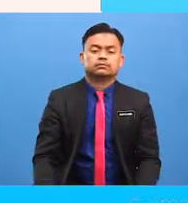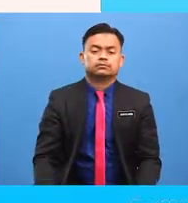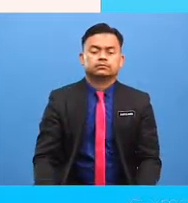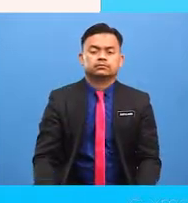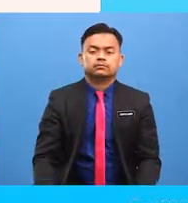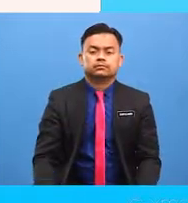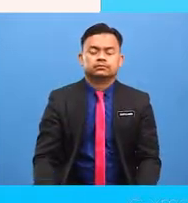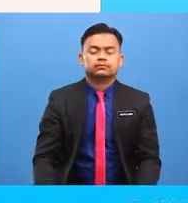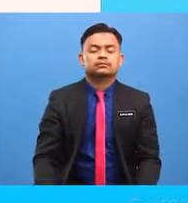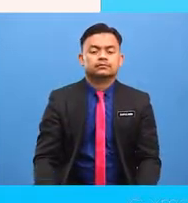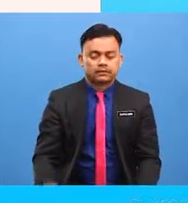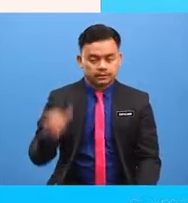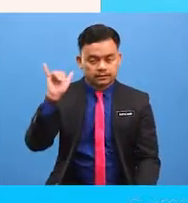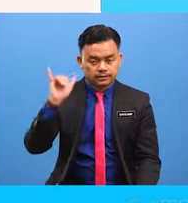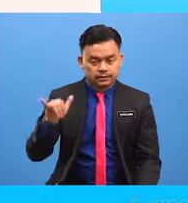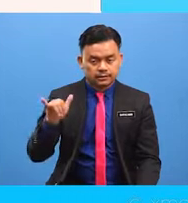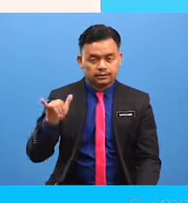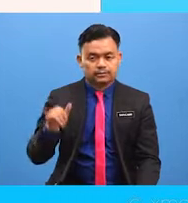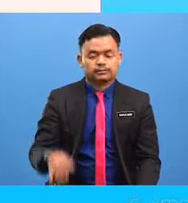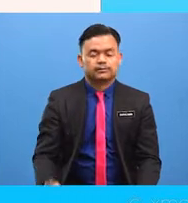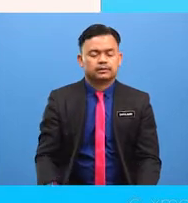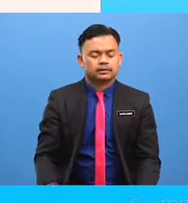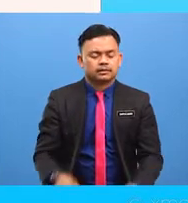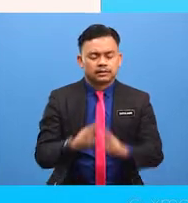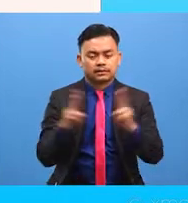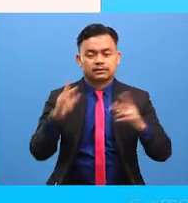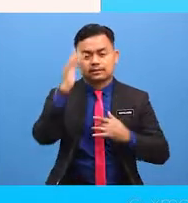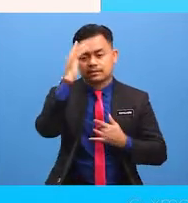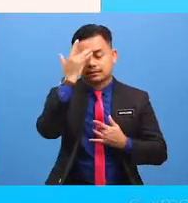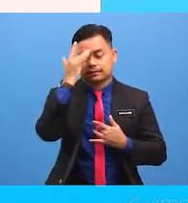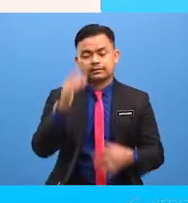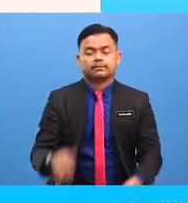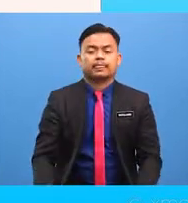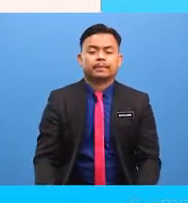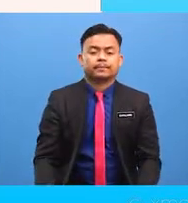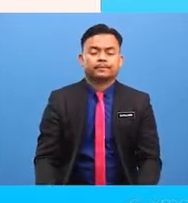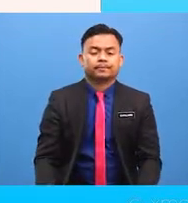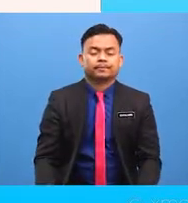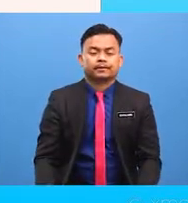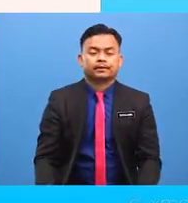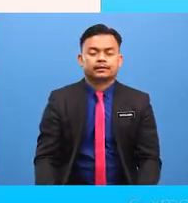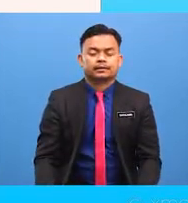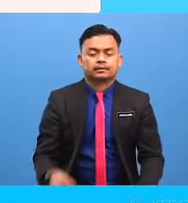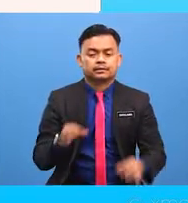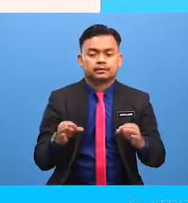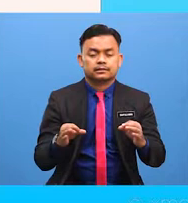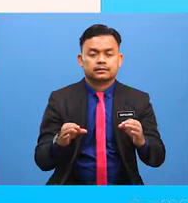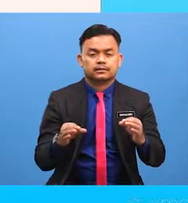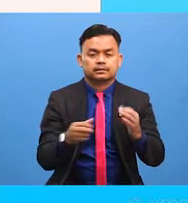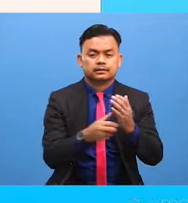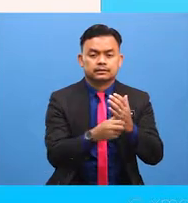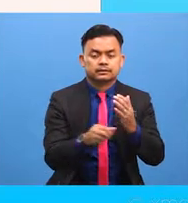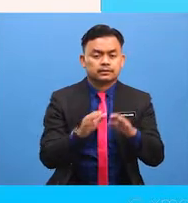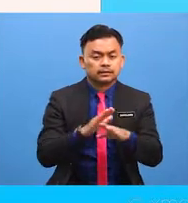berdarah. Ya, ia memang menyakitkan. Jika kita membuang tinja tidak